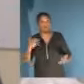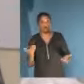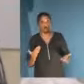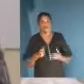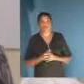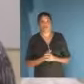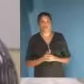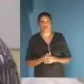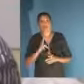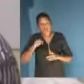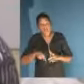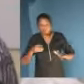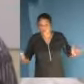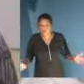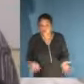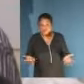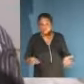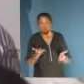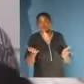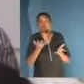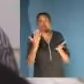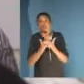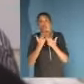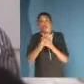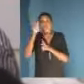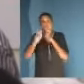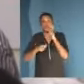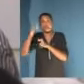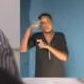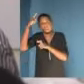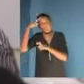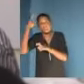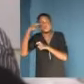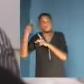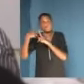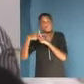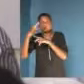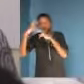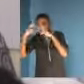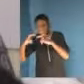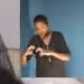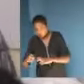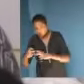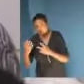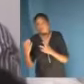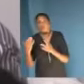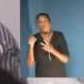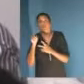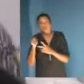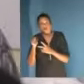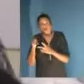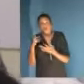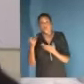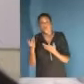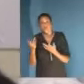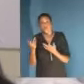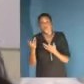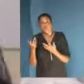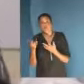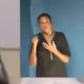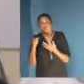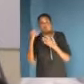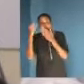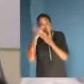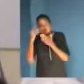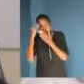faut encourager les intellectuels, les chercheurs qui ont mis en œuvre des études pour